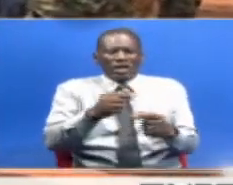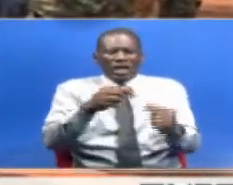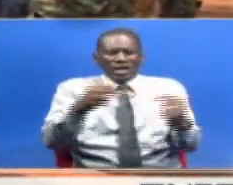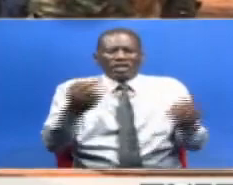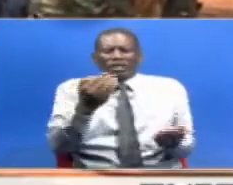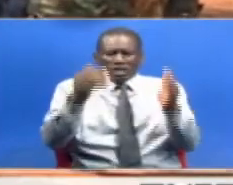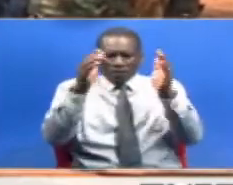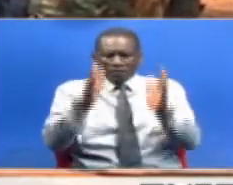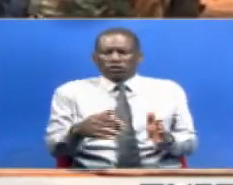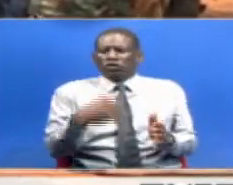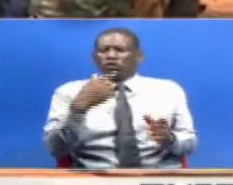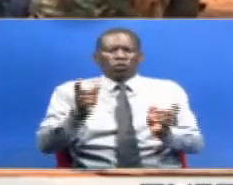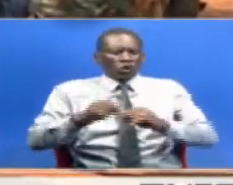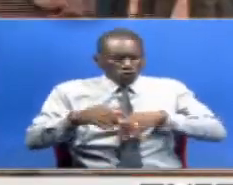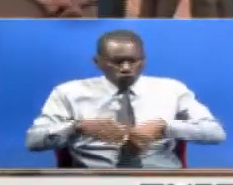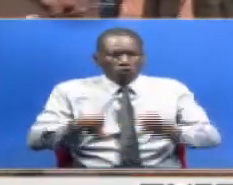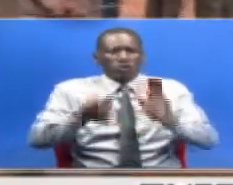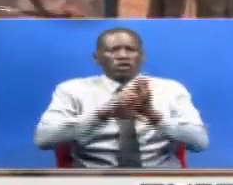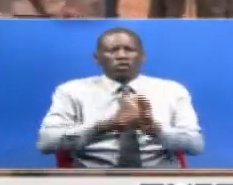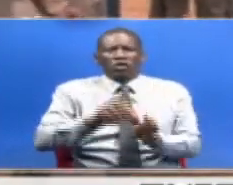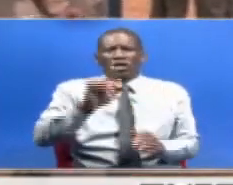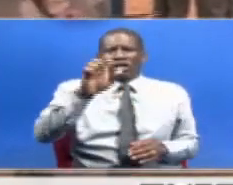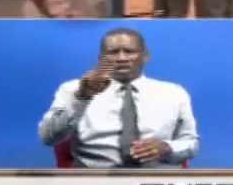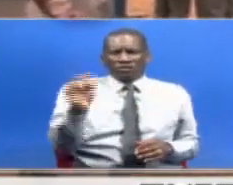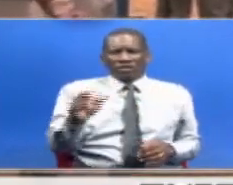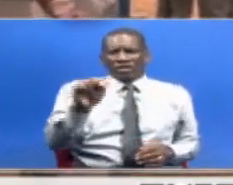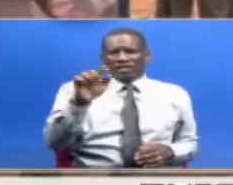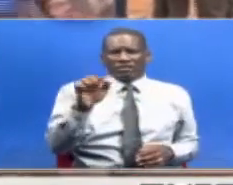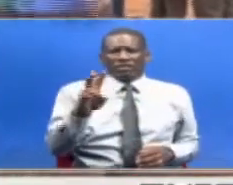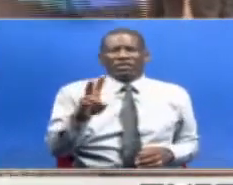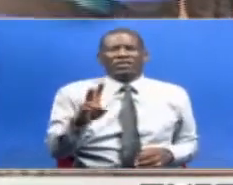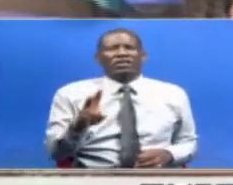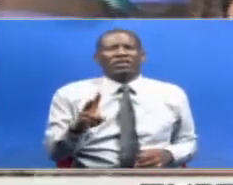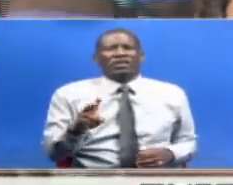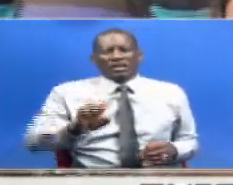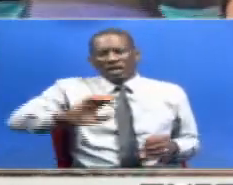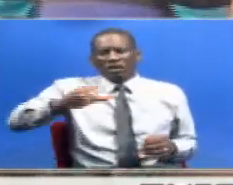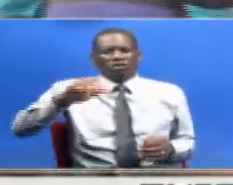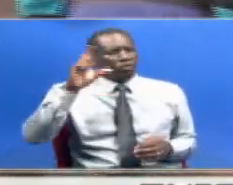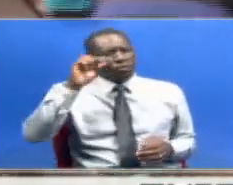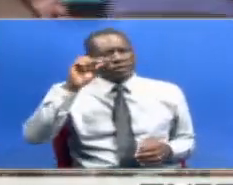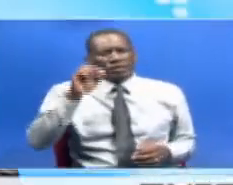atakayevunja sheria. Kevin Mutai, NTV, nikiwa kaunti ya Mombasa.